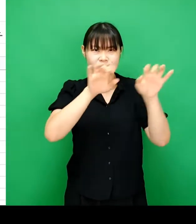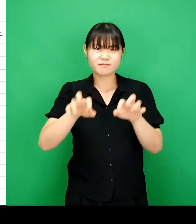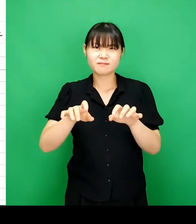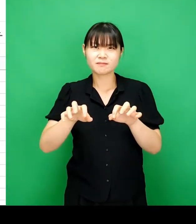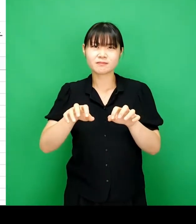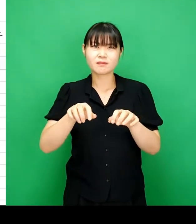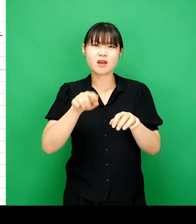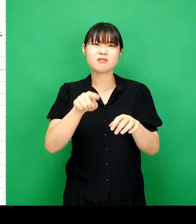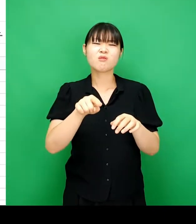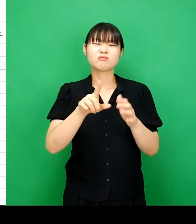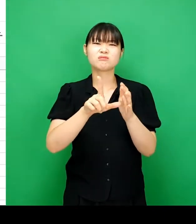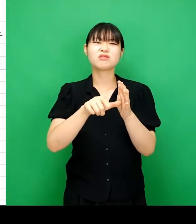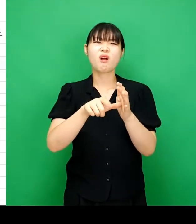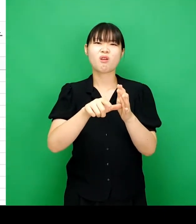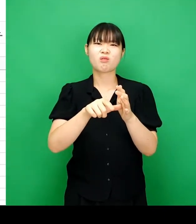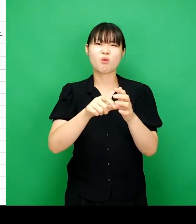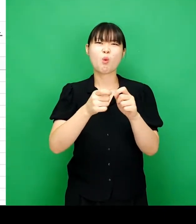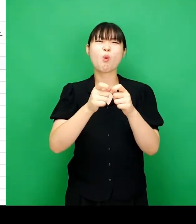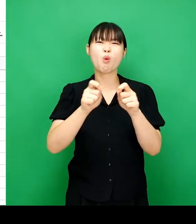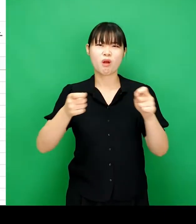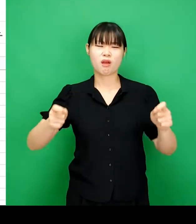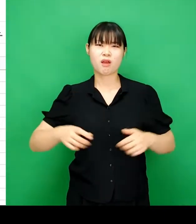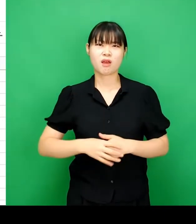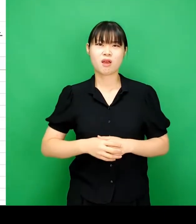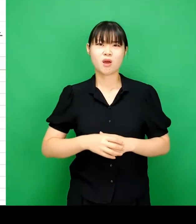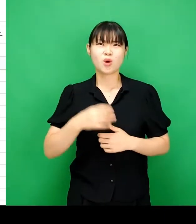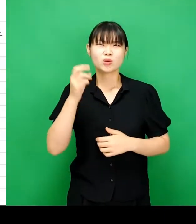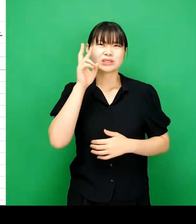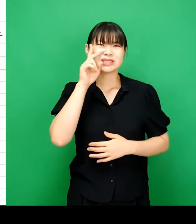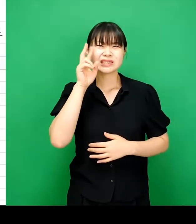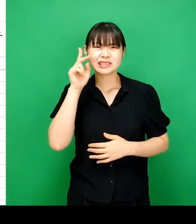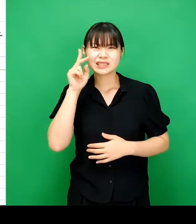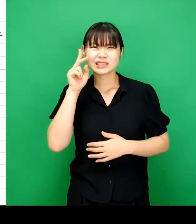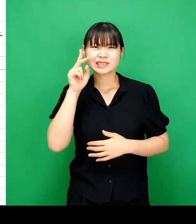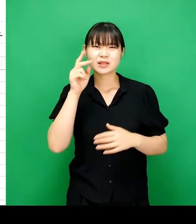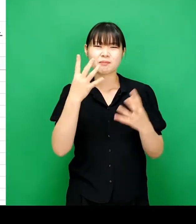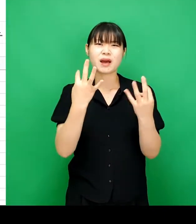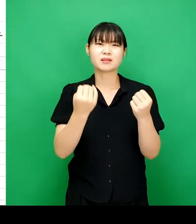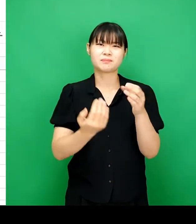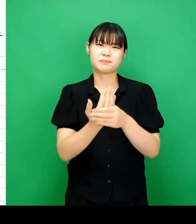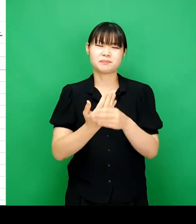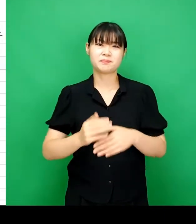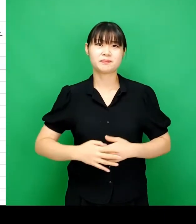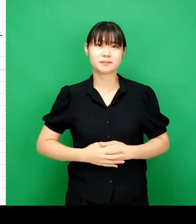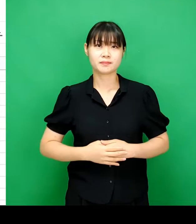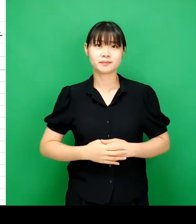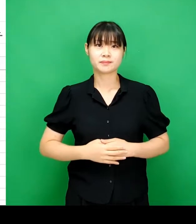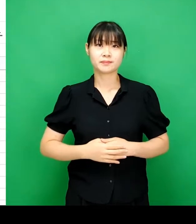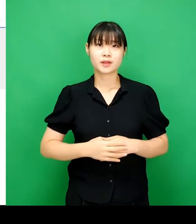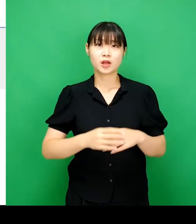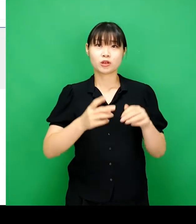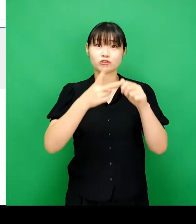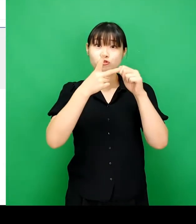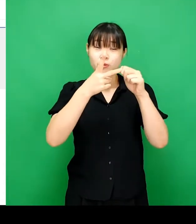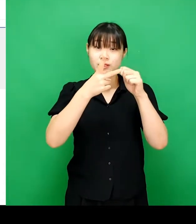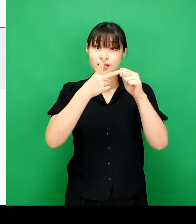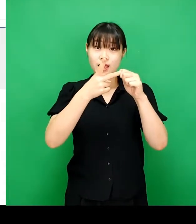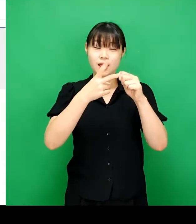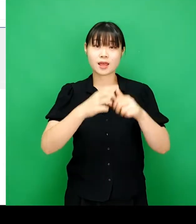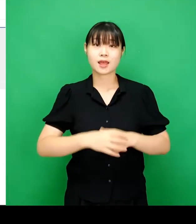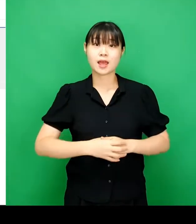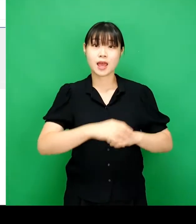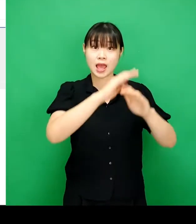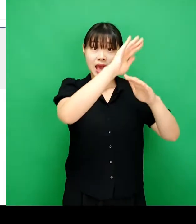이 방법은 시간이 많이 걸립니다. 오타도 발생할 수 있습니다. 두